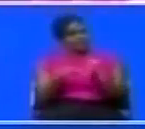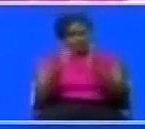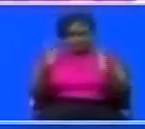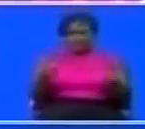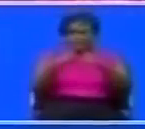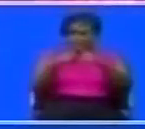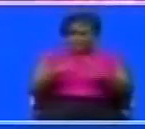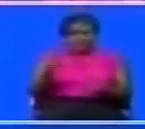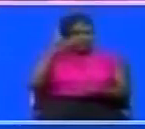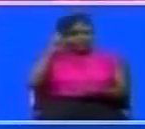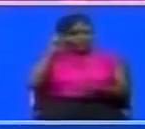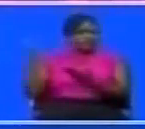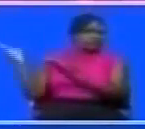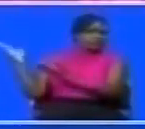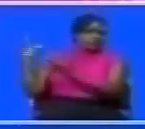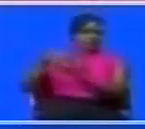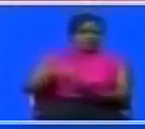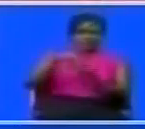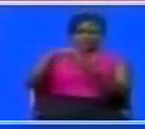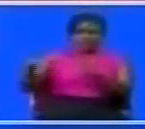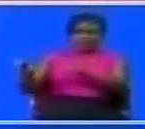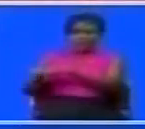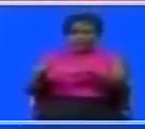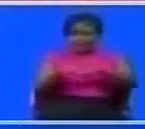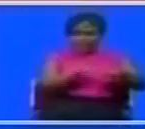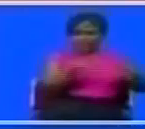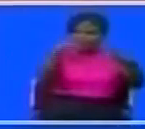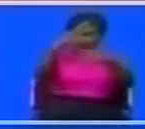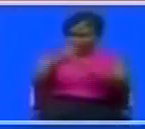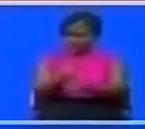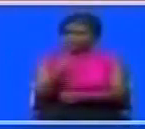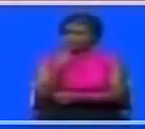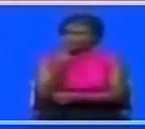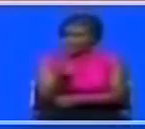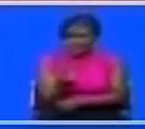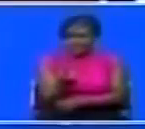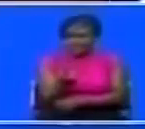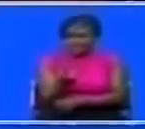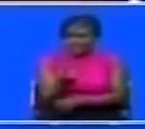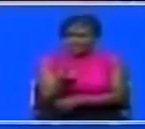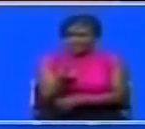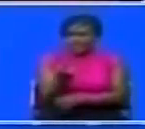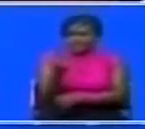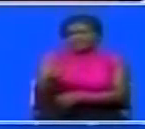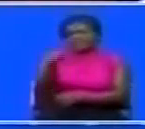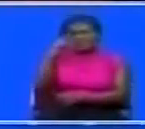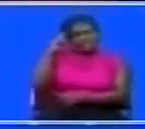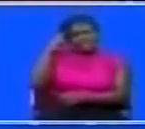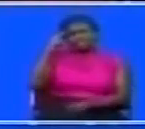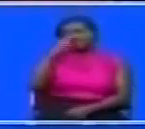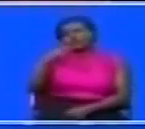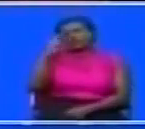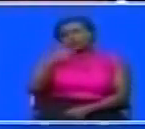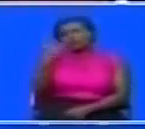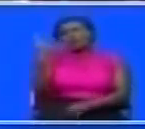Lakini licha ya picha hizi za kipekee, bado kampuni ya Kenya Pipeline inashikilia msimamo kuwa ilikuwa kama ajali tu, na kuwa kwa kipindi